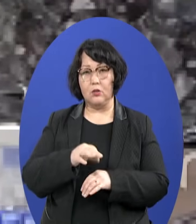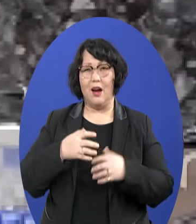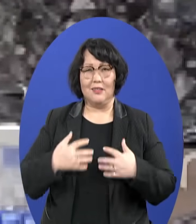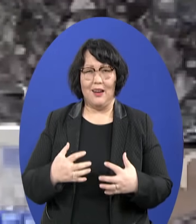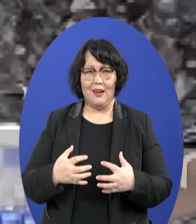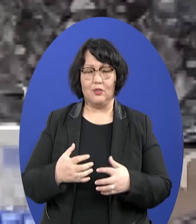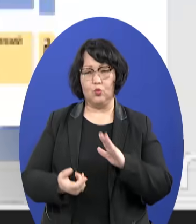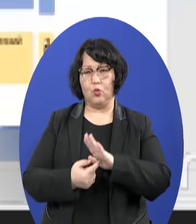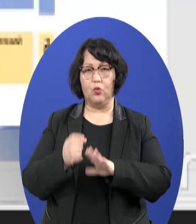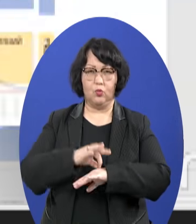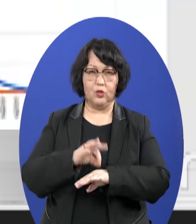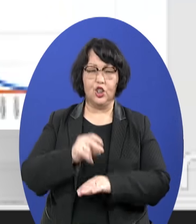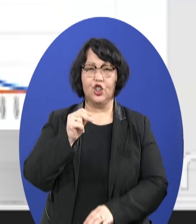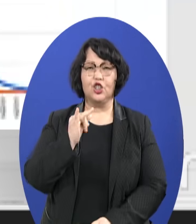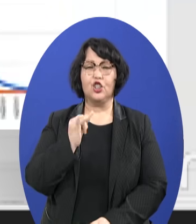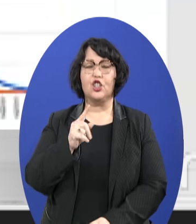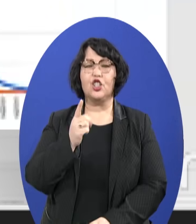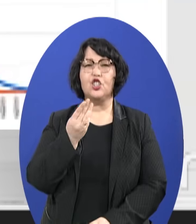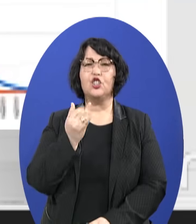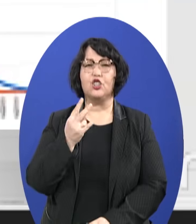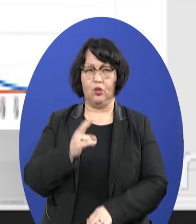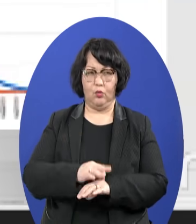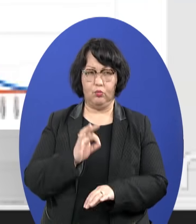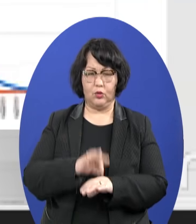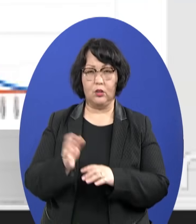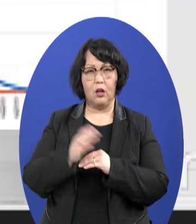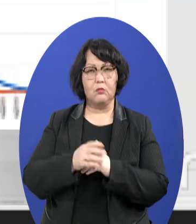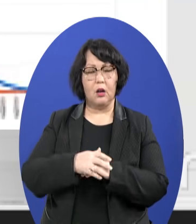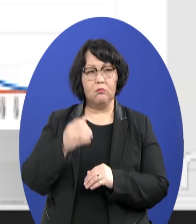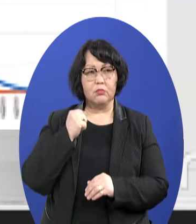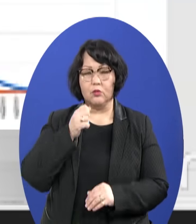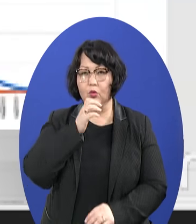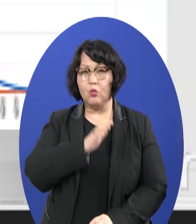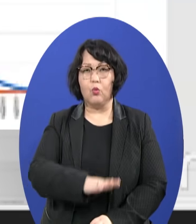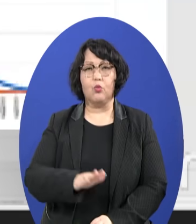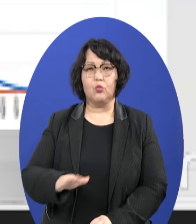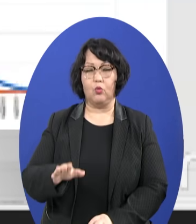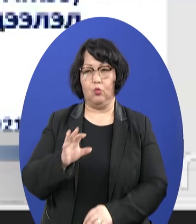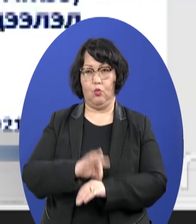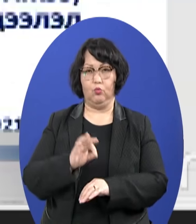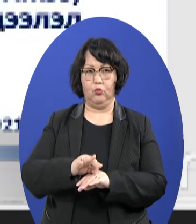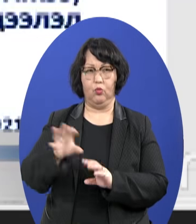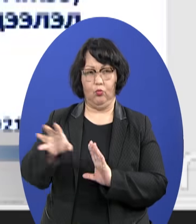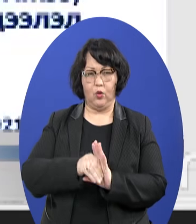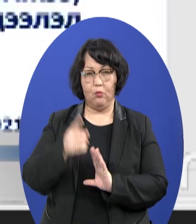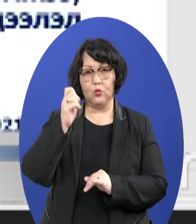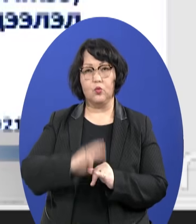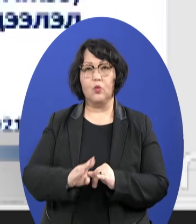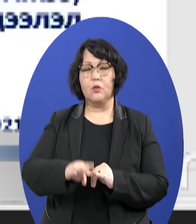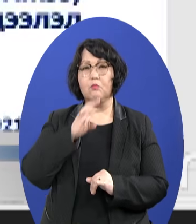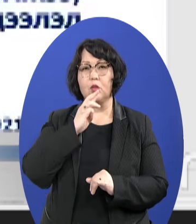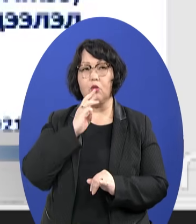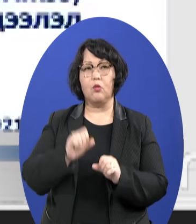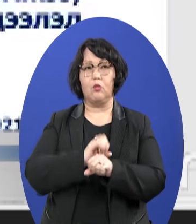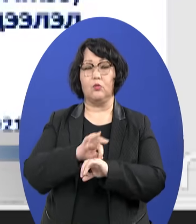чихрийн шижинтэй хүмүүс байгаа юм байна. Нас баралтаас гадна бас нэг анхаарал татаж байгаа асуудал бол бага насны хүүхдүүдийн өвчлөл юм аа. Хамгийн сүүлийн мэдээгээр халдвар